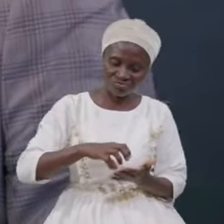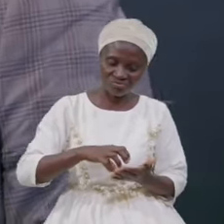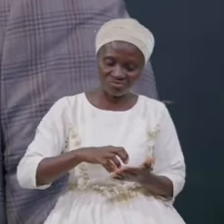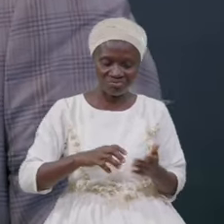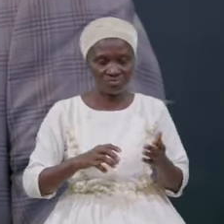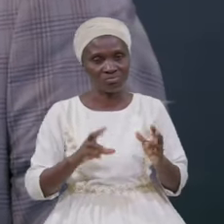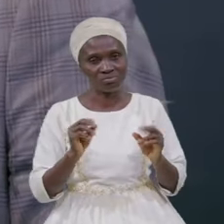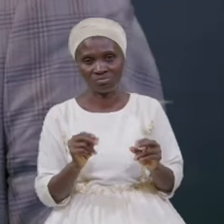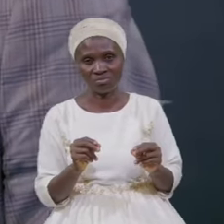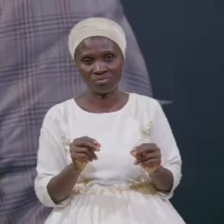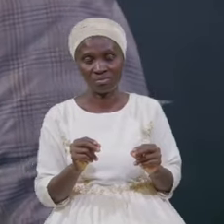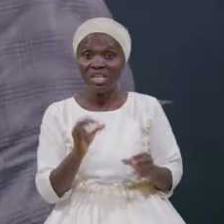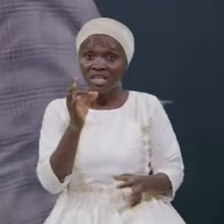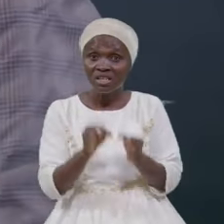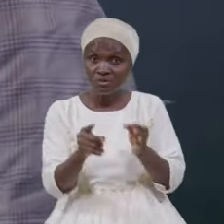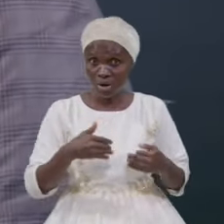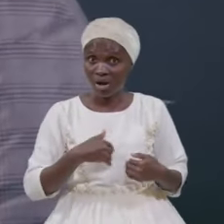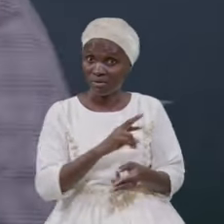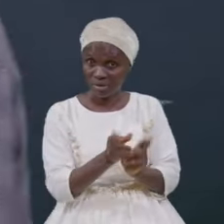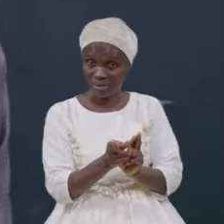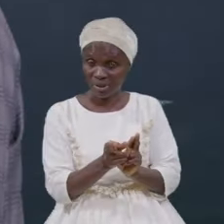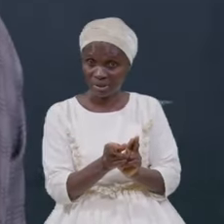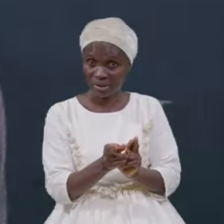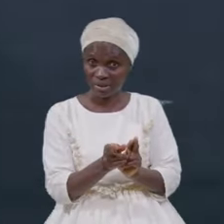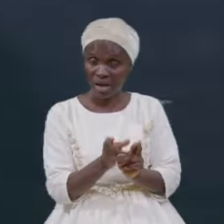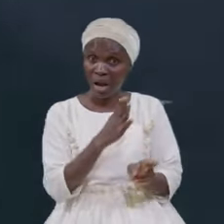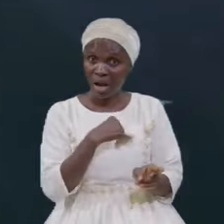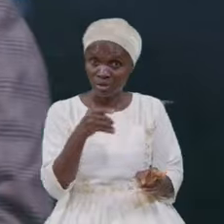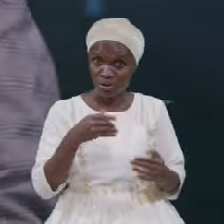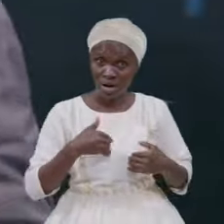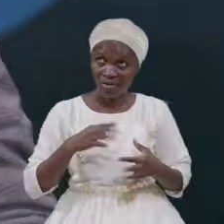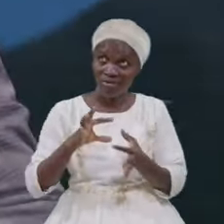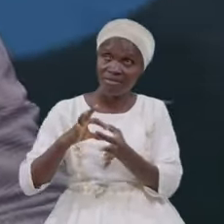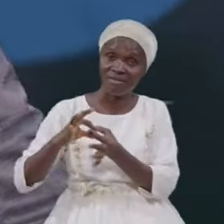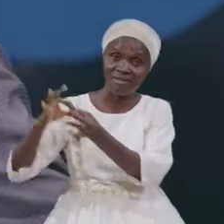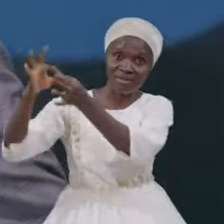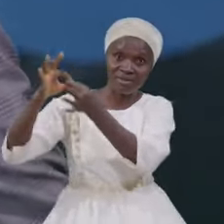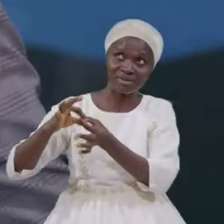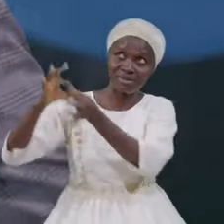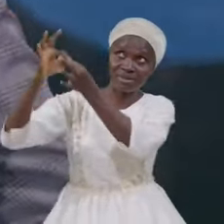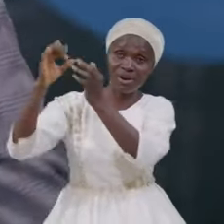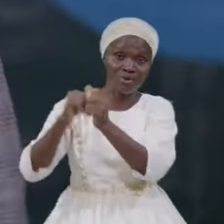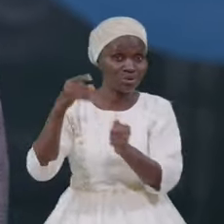Dieu, si ton cœur ne se trouble point, si tu as confessé tes péchés,